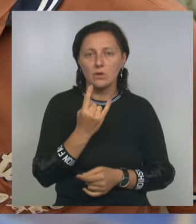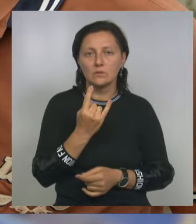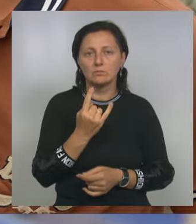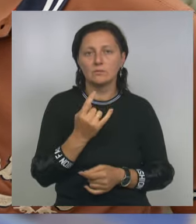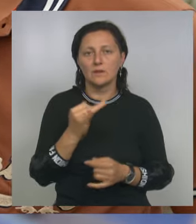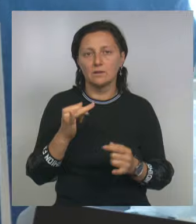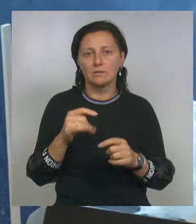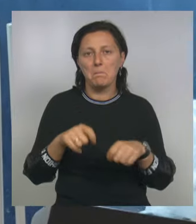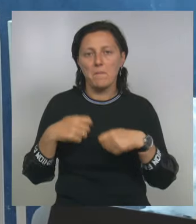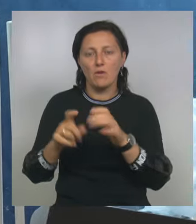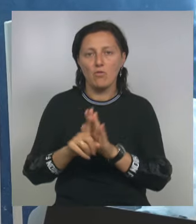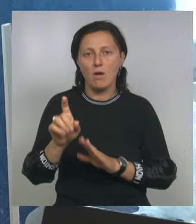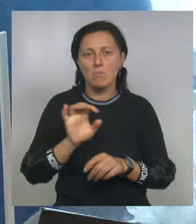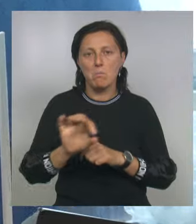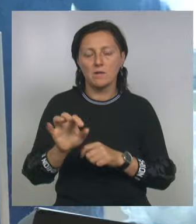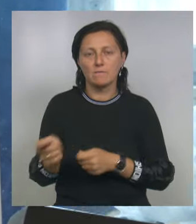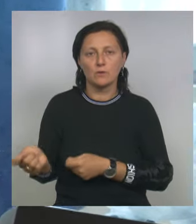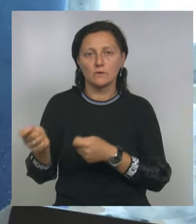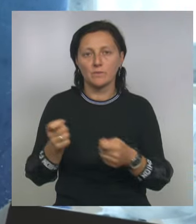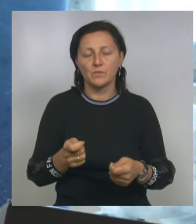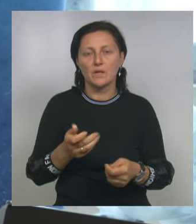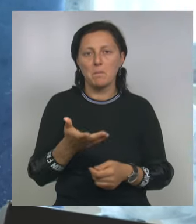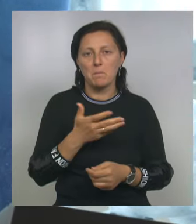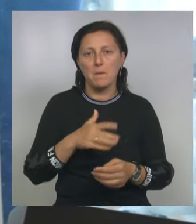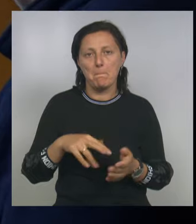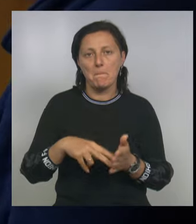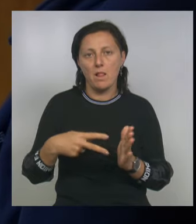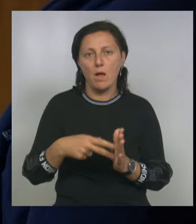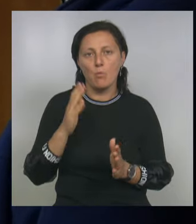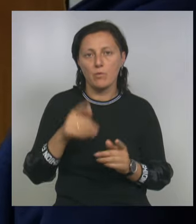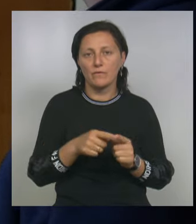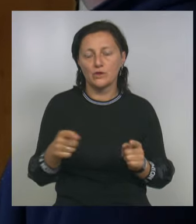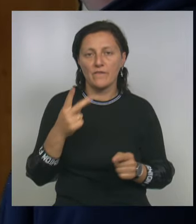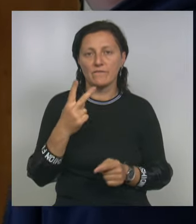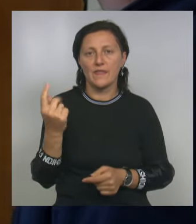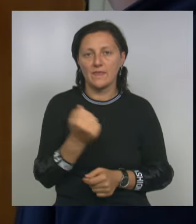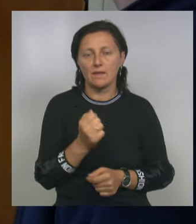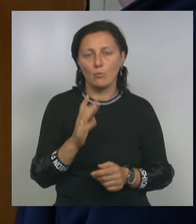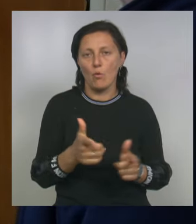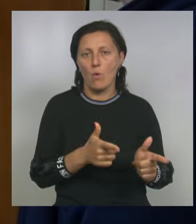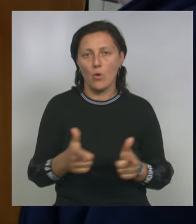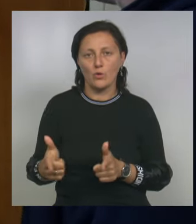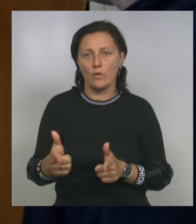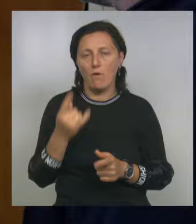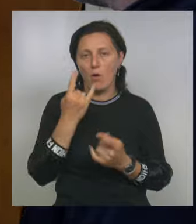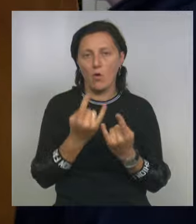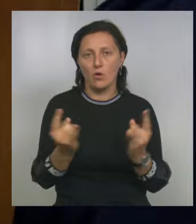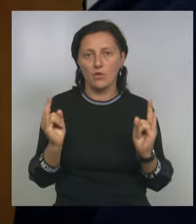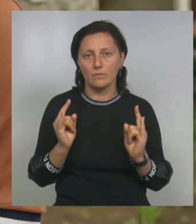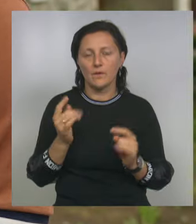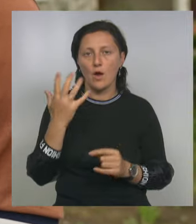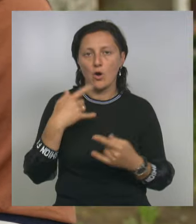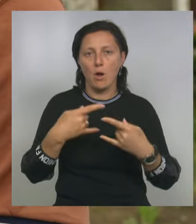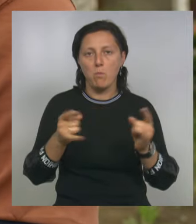и передаются в производство. Не считая отделочной работы, мы планируем в течение 2 недель закончить по остеклению. Как только мы